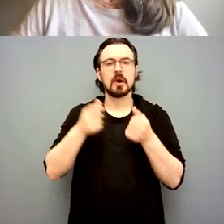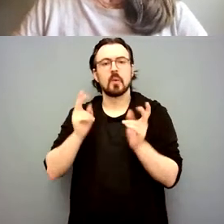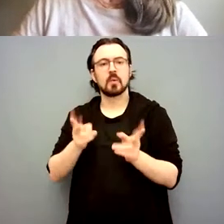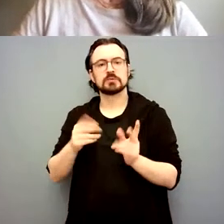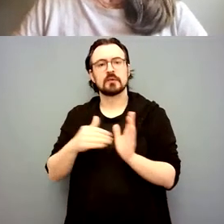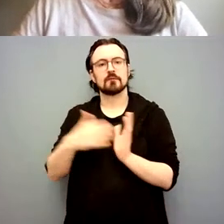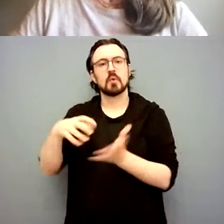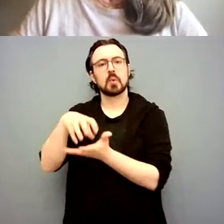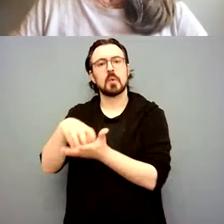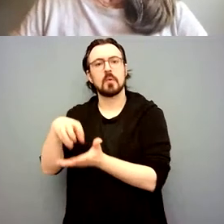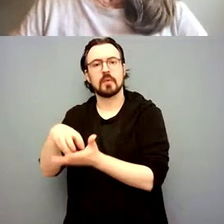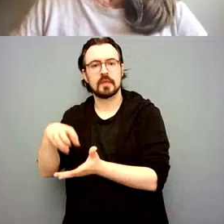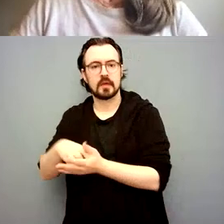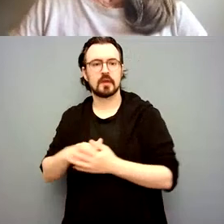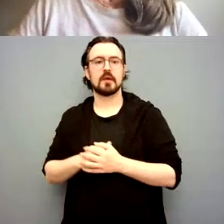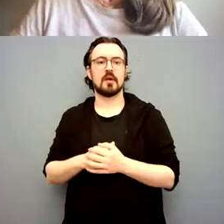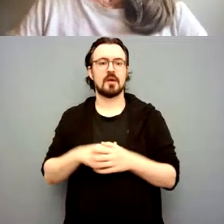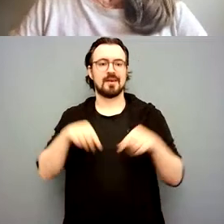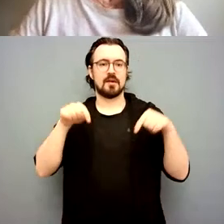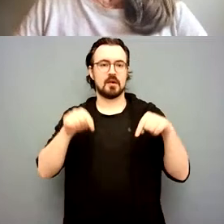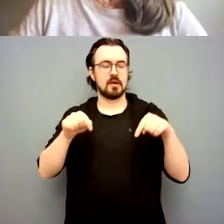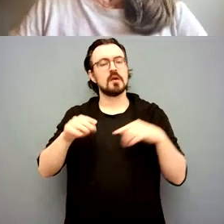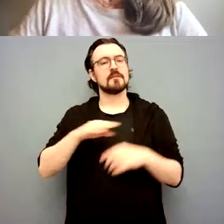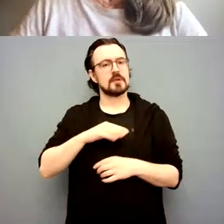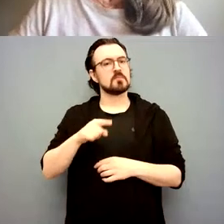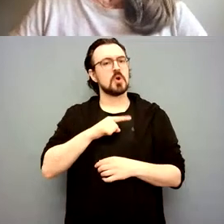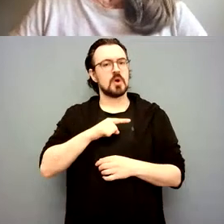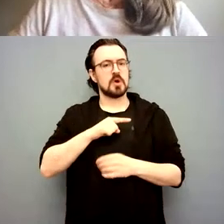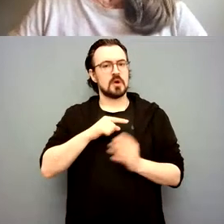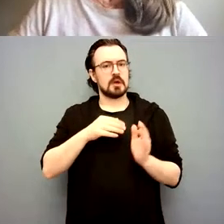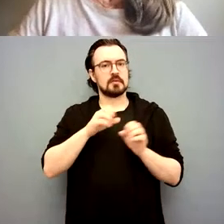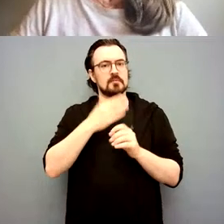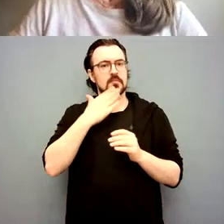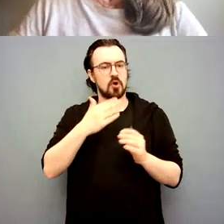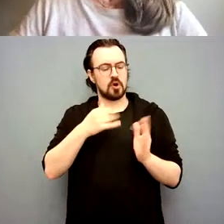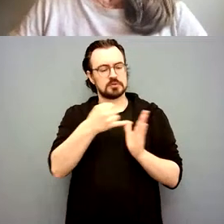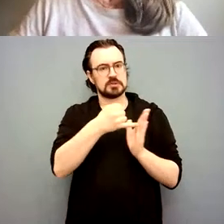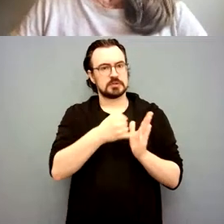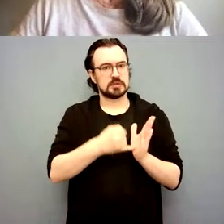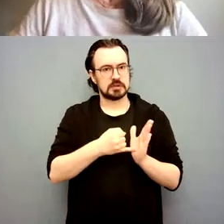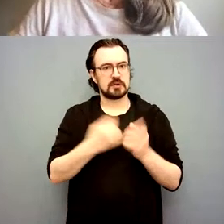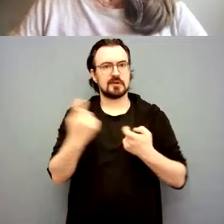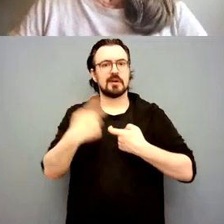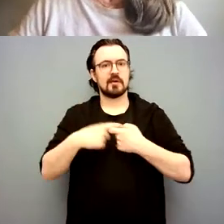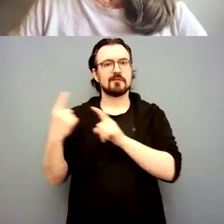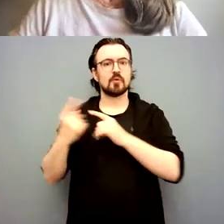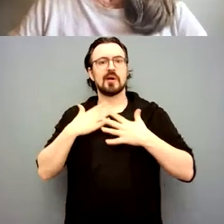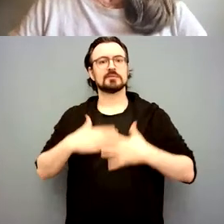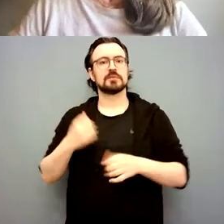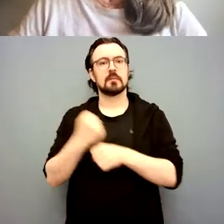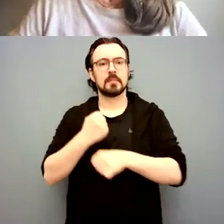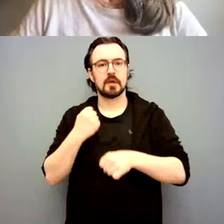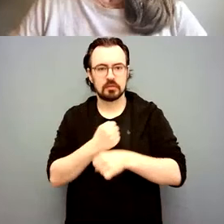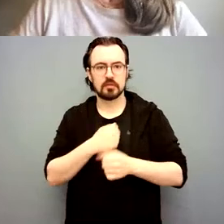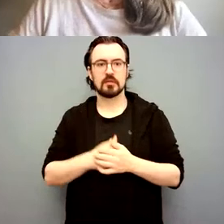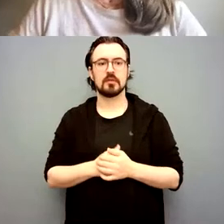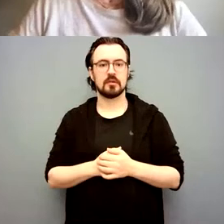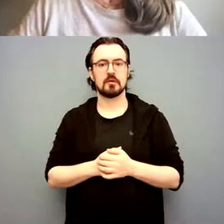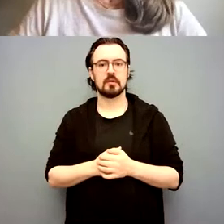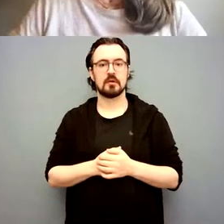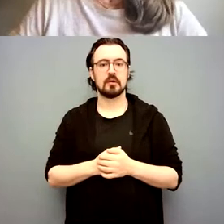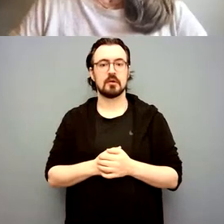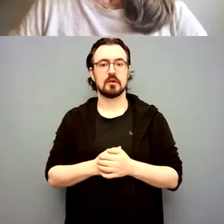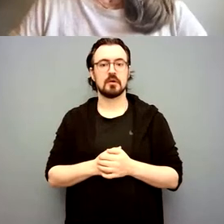av kommunerna. För att här finns mycket att hämta när det gäller folkhälsoarbetet. Vi har